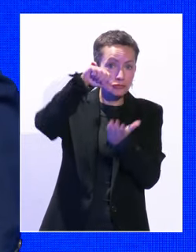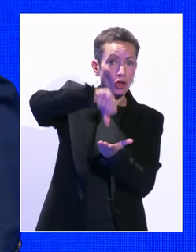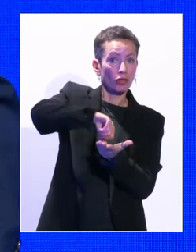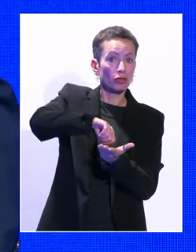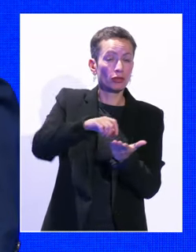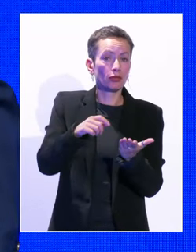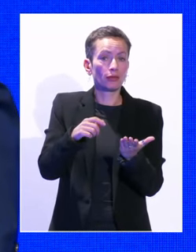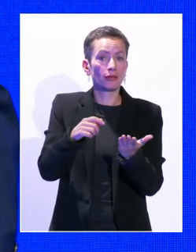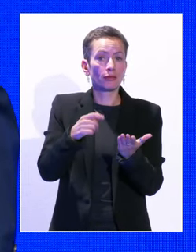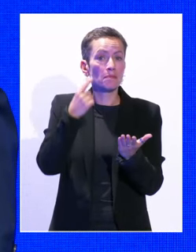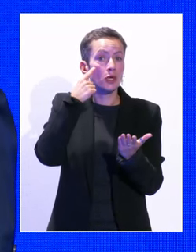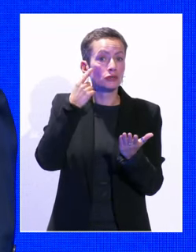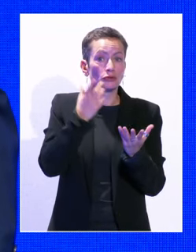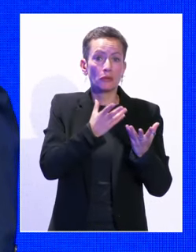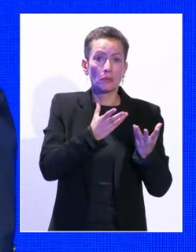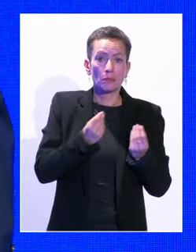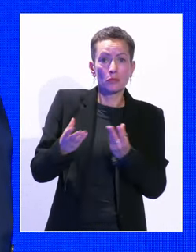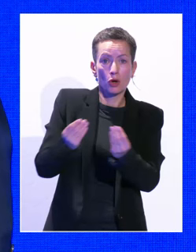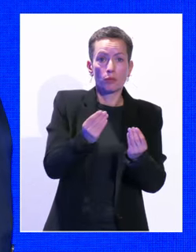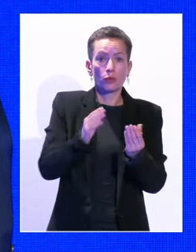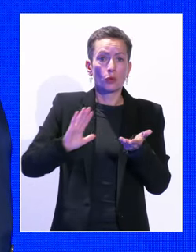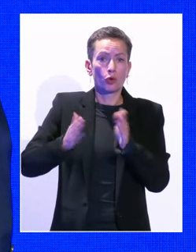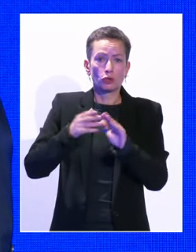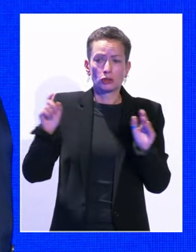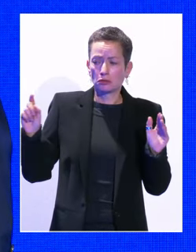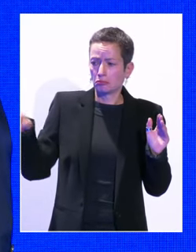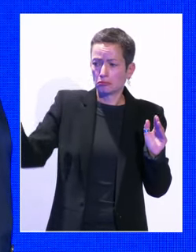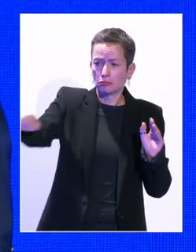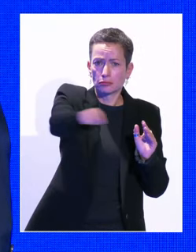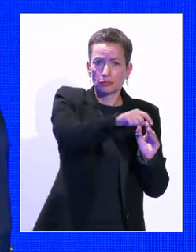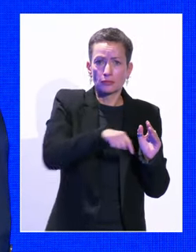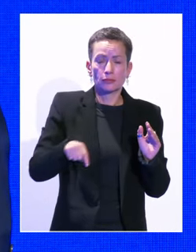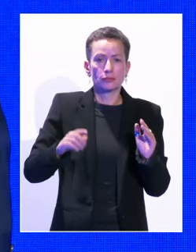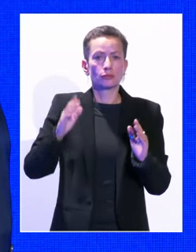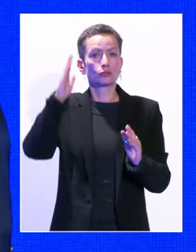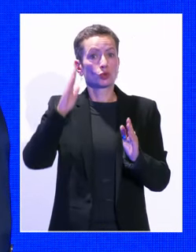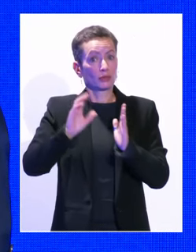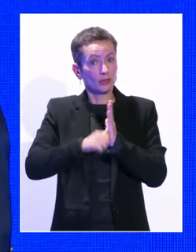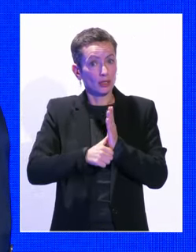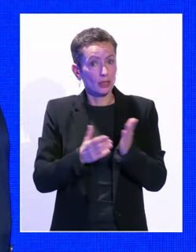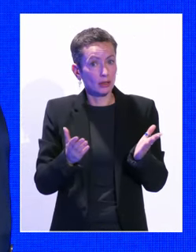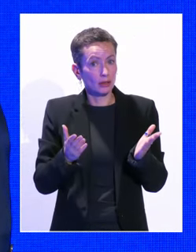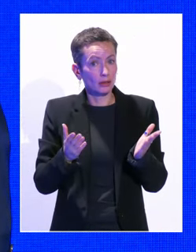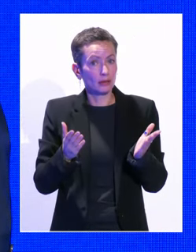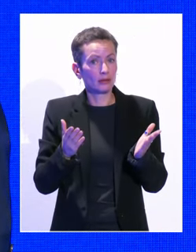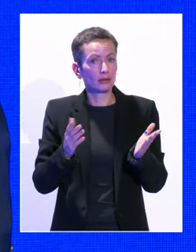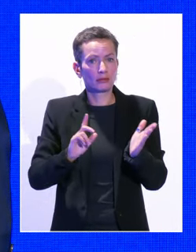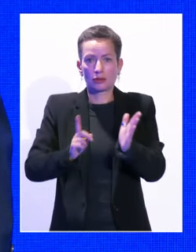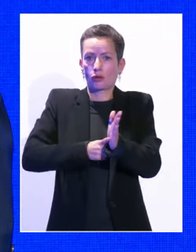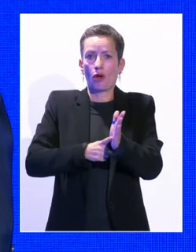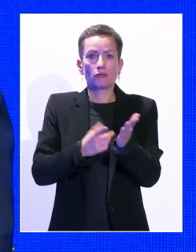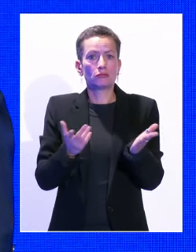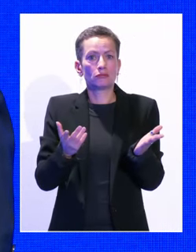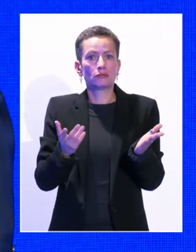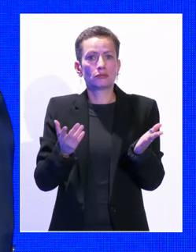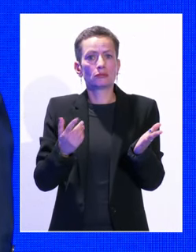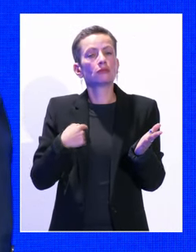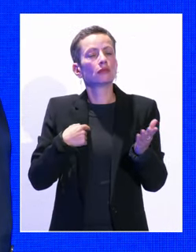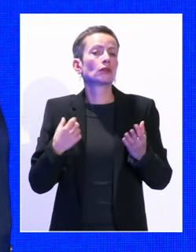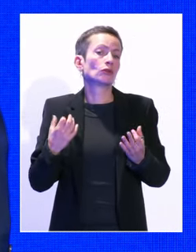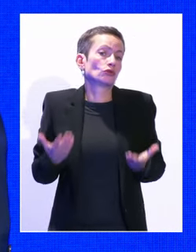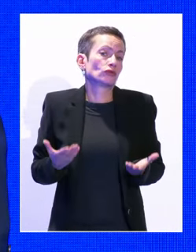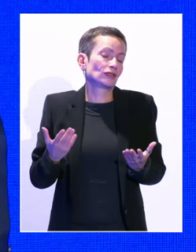tous les peuples, toutes les communautés, où qu'elles soient, ont besoin d'identité. Et c'est une exigence de notre